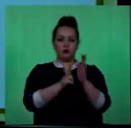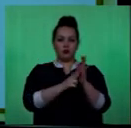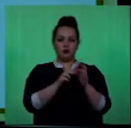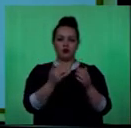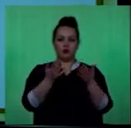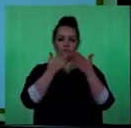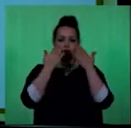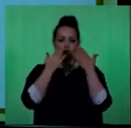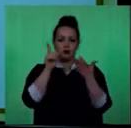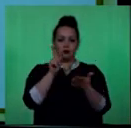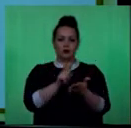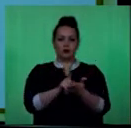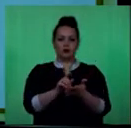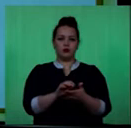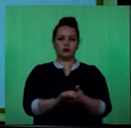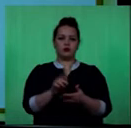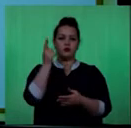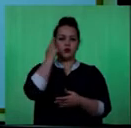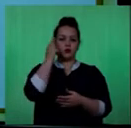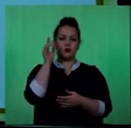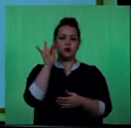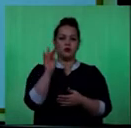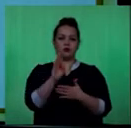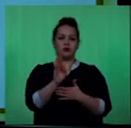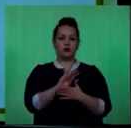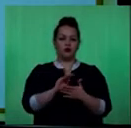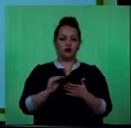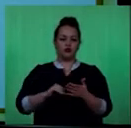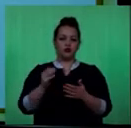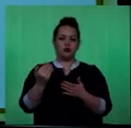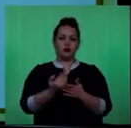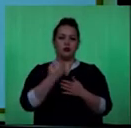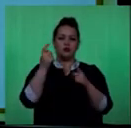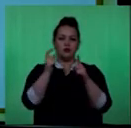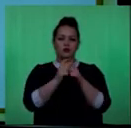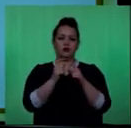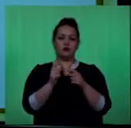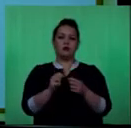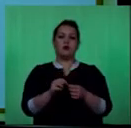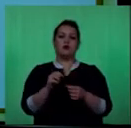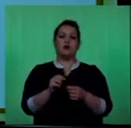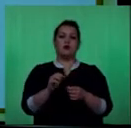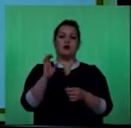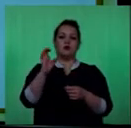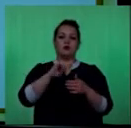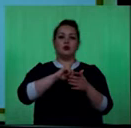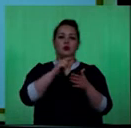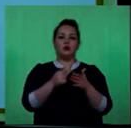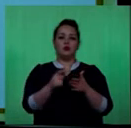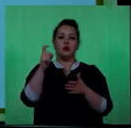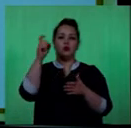читаем задание подумайте и запишите новые слова с корнем ход